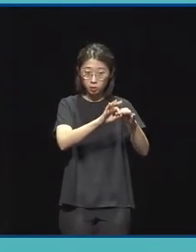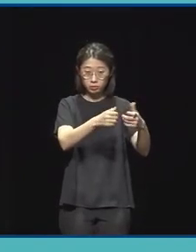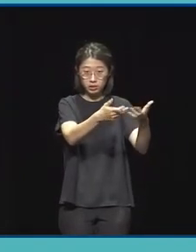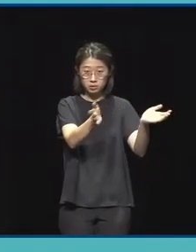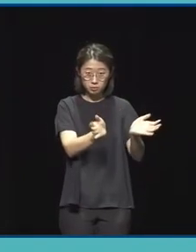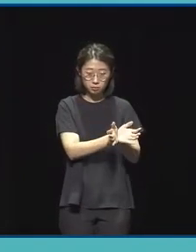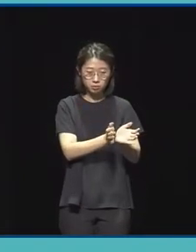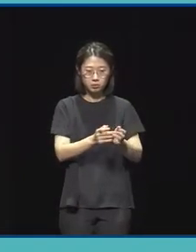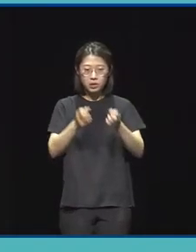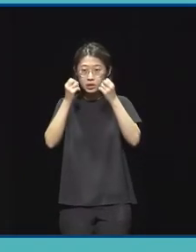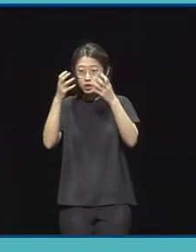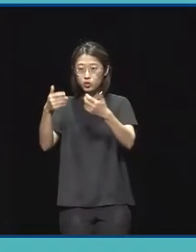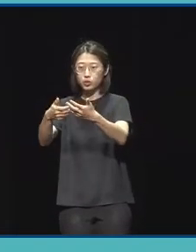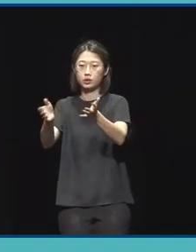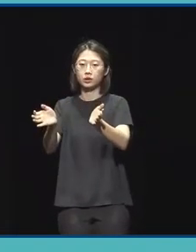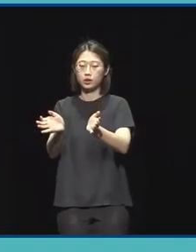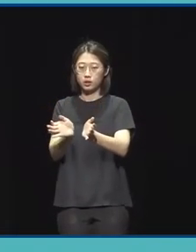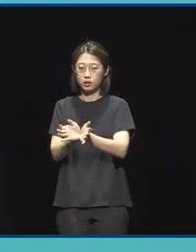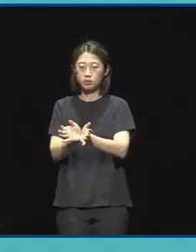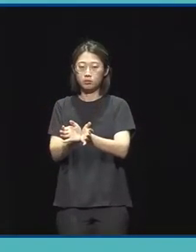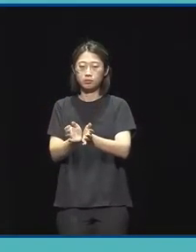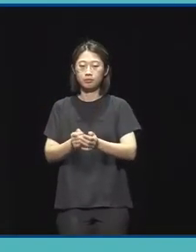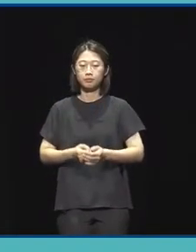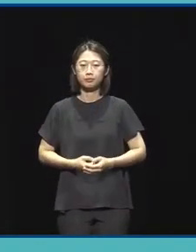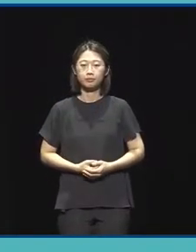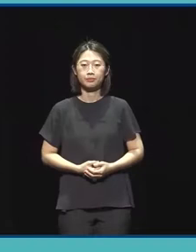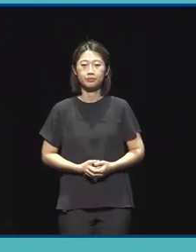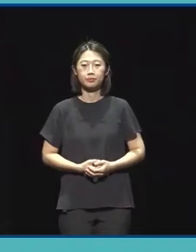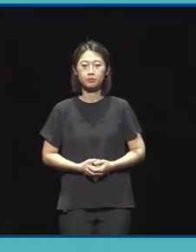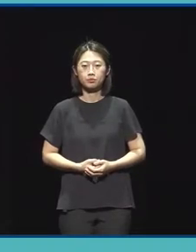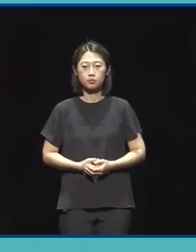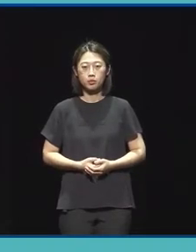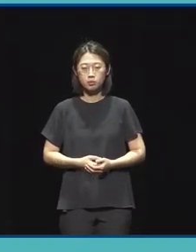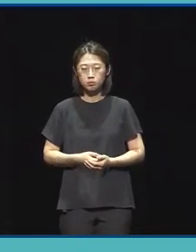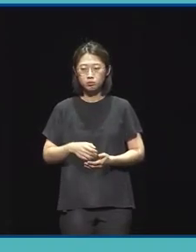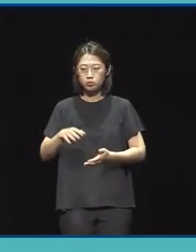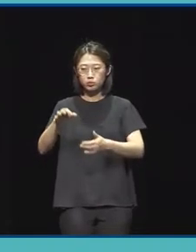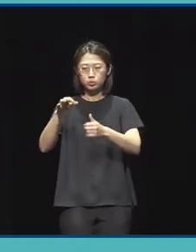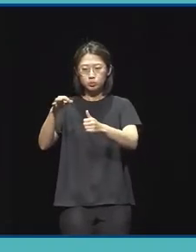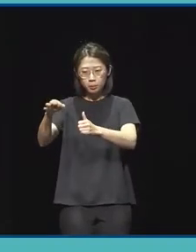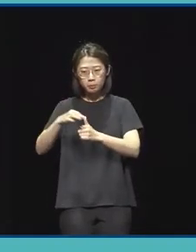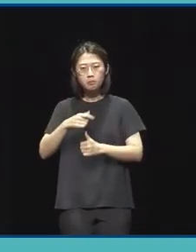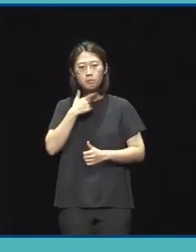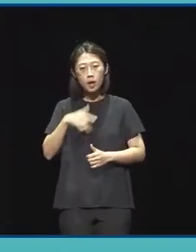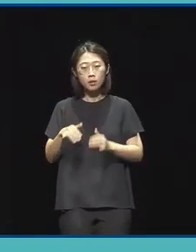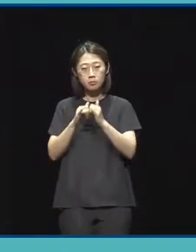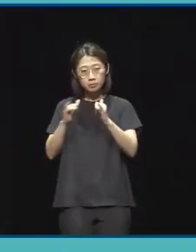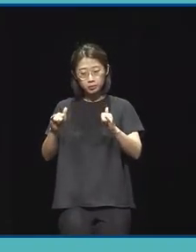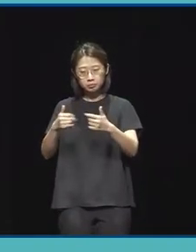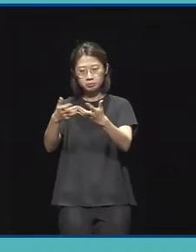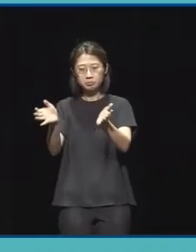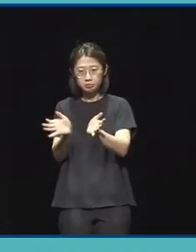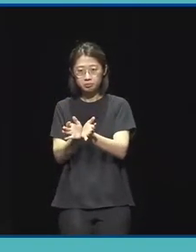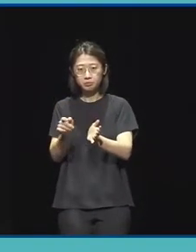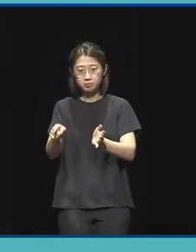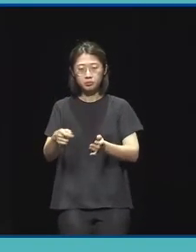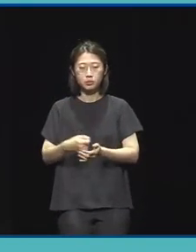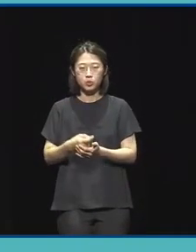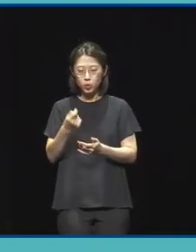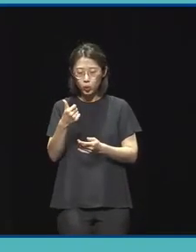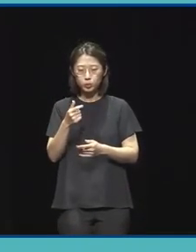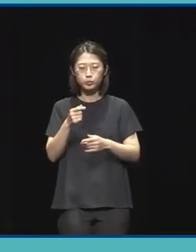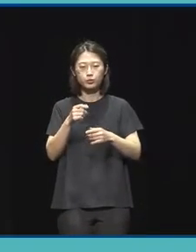그리고 신규로 신청을 하거나 한 번도 받지 못한 그런 단체들에 대해서 좀 기준을 좀 이완해서